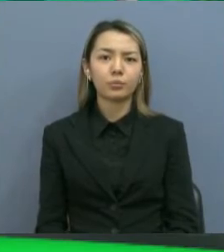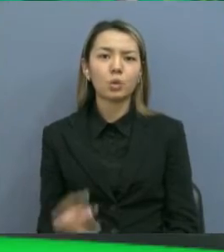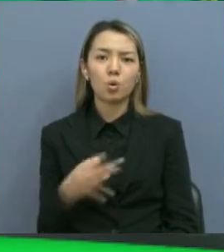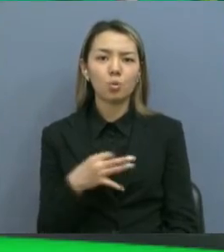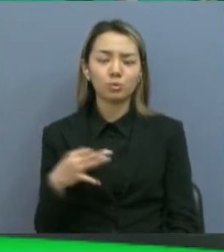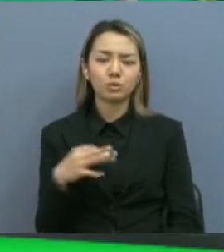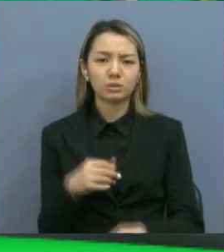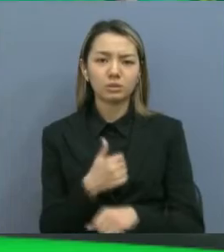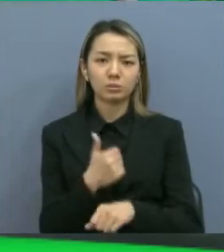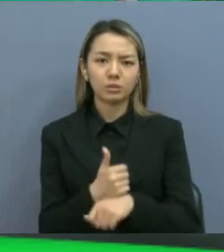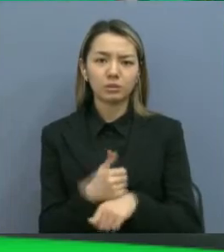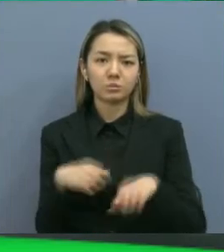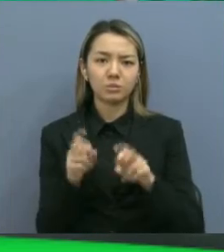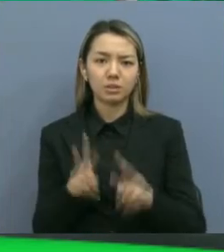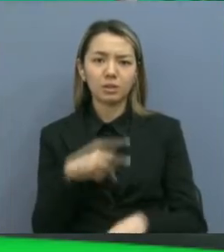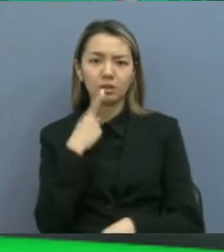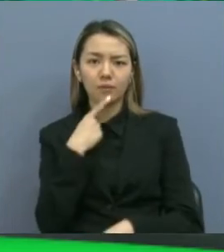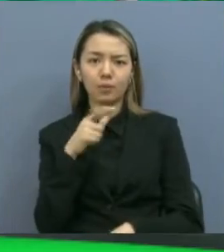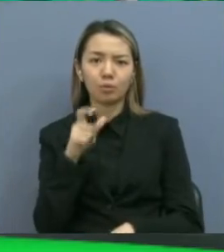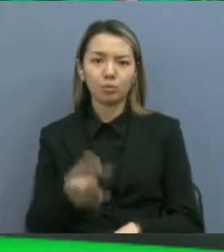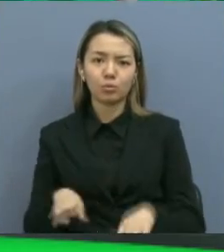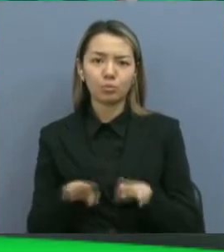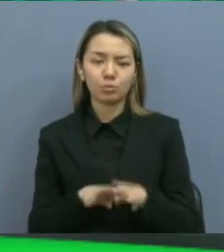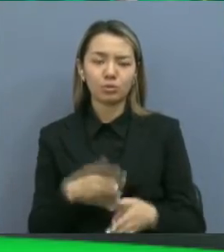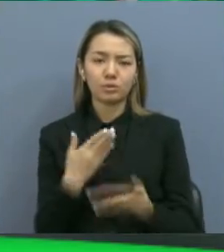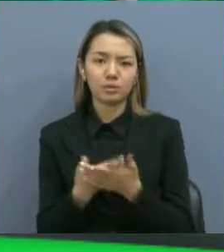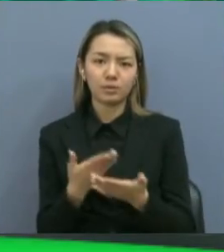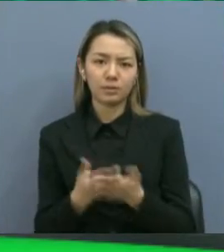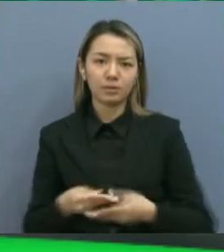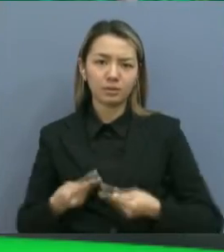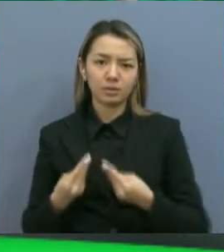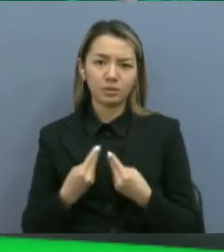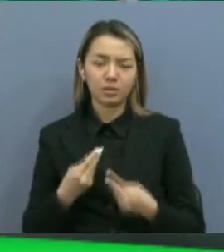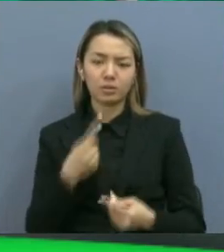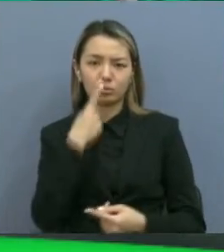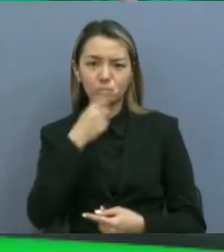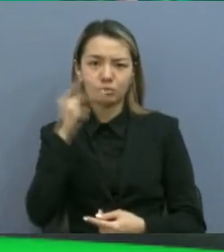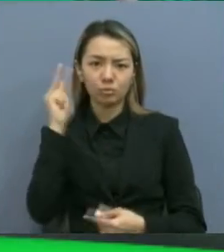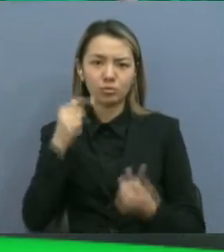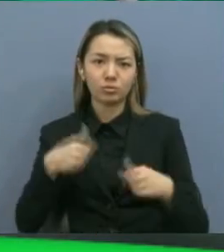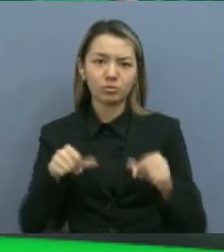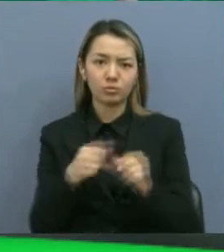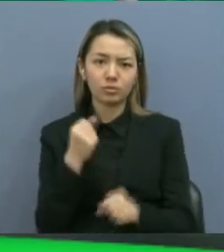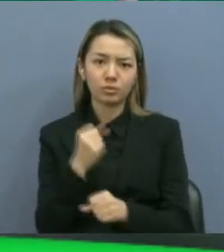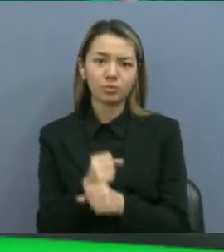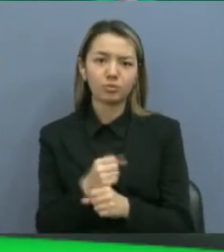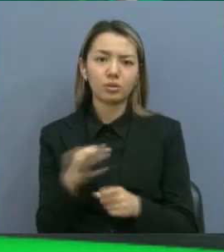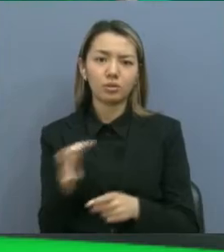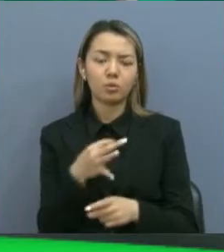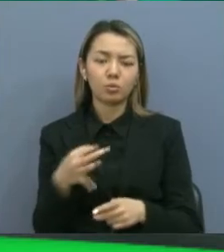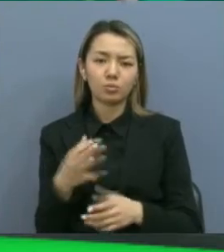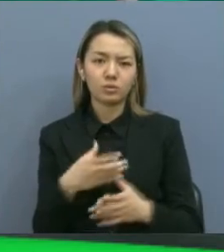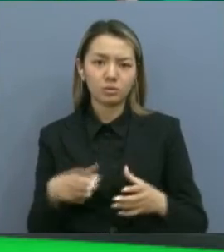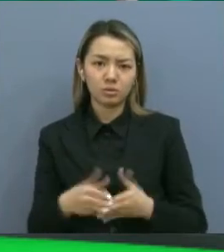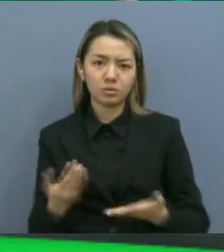Облыстық әділет департаментінің мамандары да азаматтарға құқықтық кеңес беру жұмыстарын қашықтан ұйымдастыруда. Яғни өңір